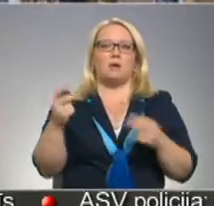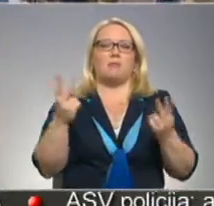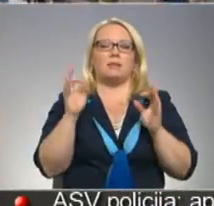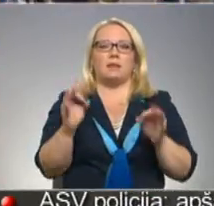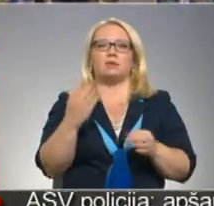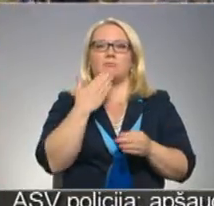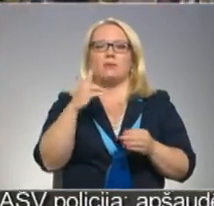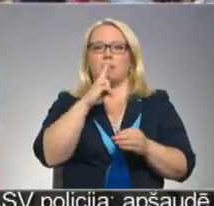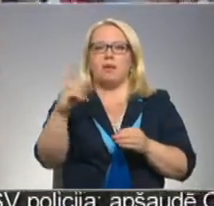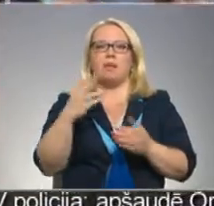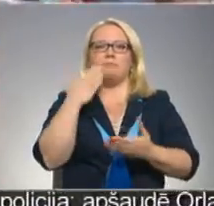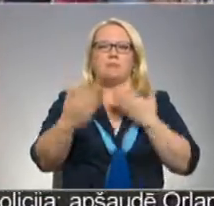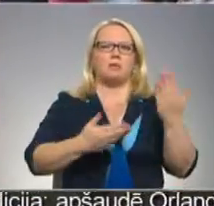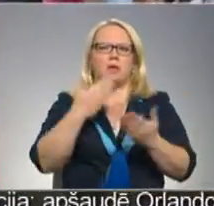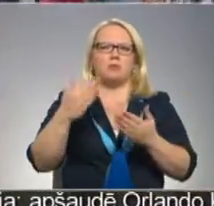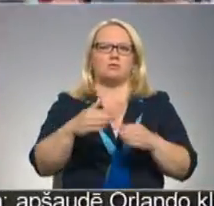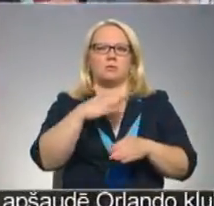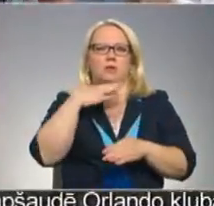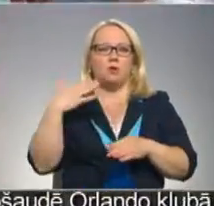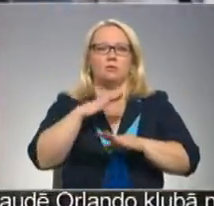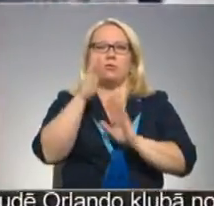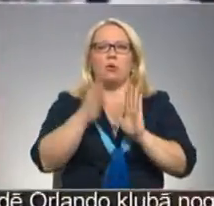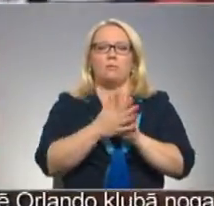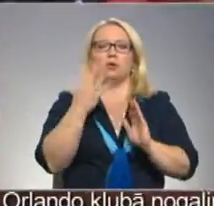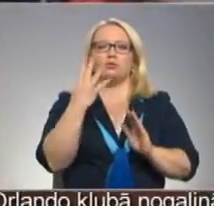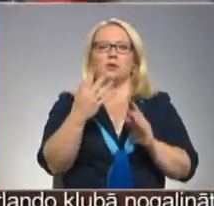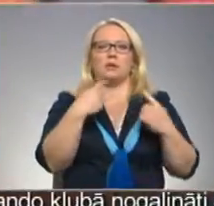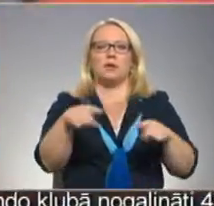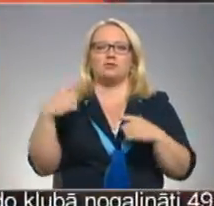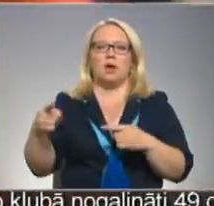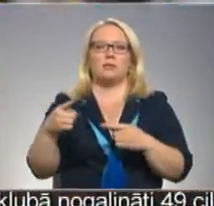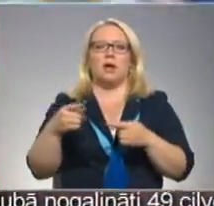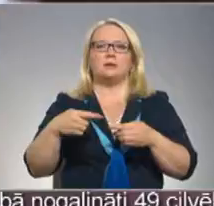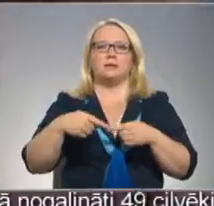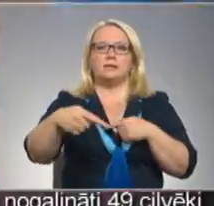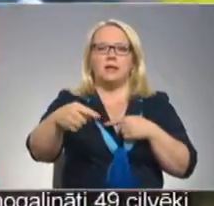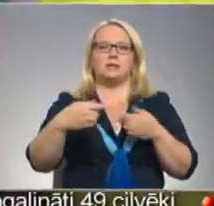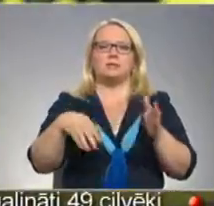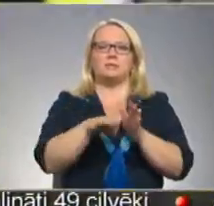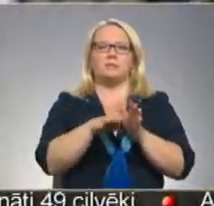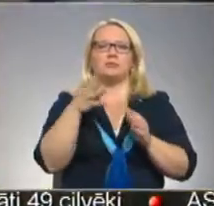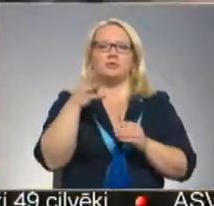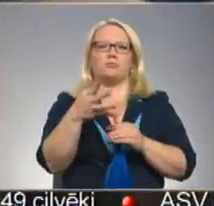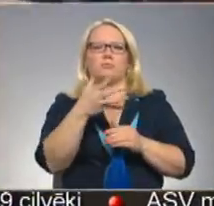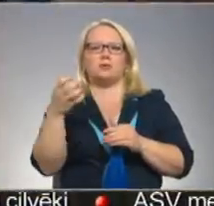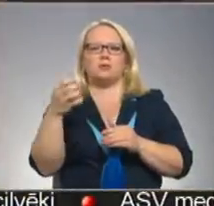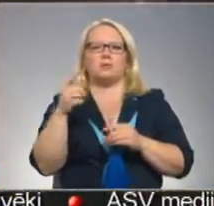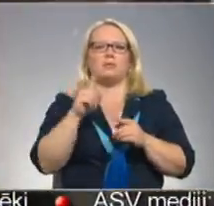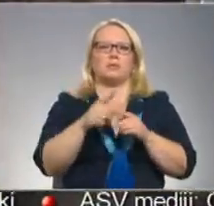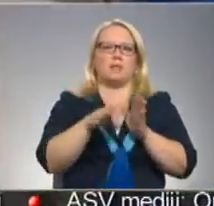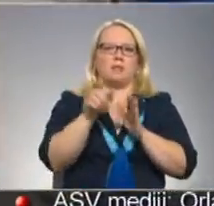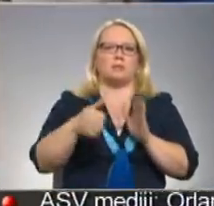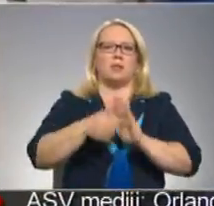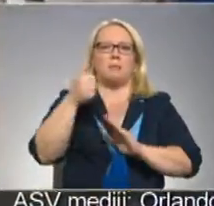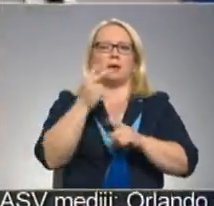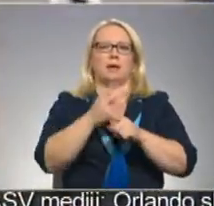pēdējā nedēļā ir liels pieteikšanās vilnis un cer, ka kopumā 4 dažādās distancēs skries 2500 dalībnieku. Būs vairāk labāk ielāt visi